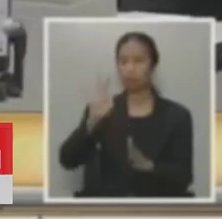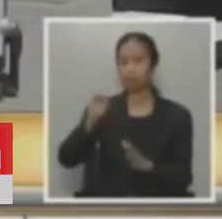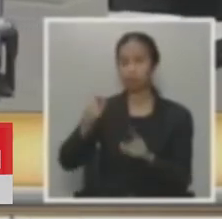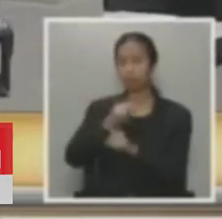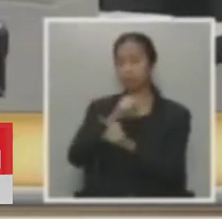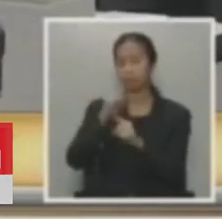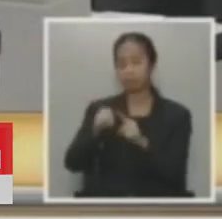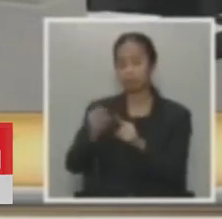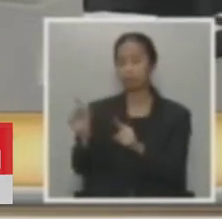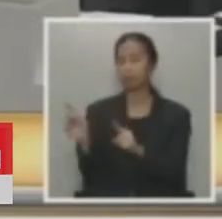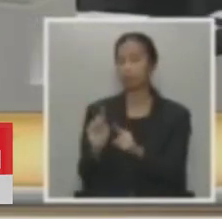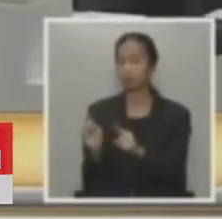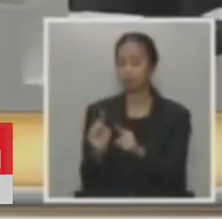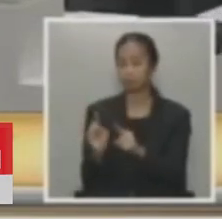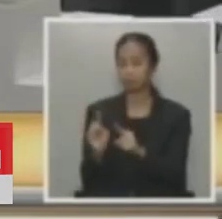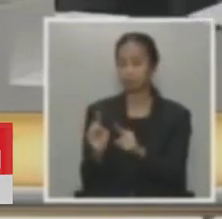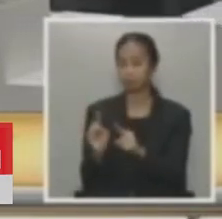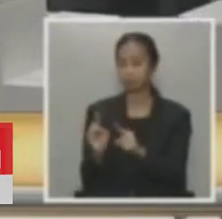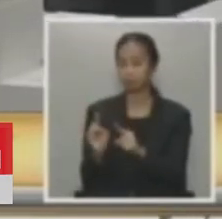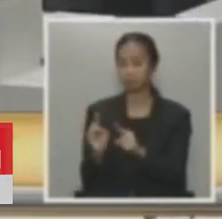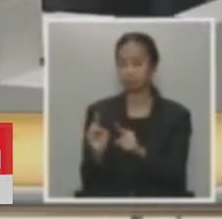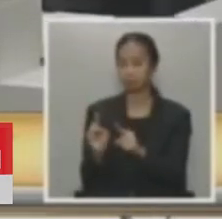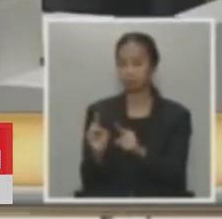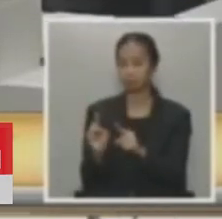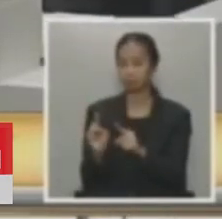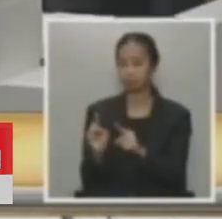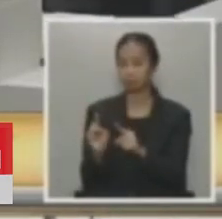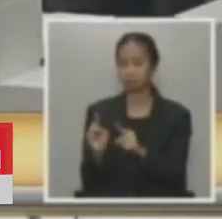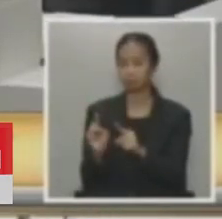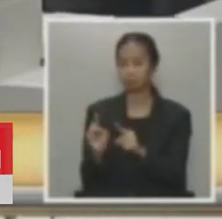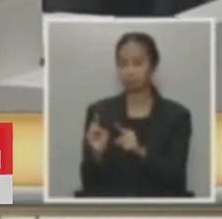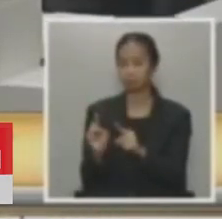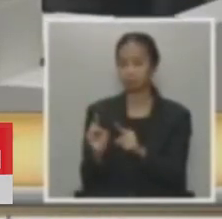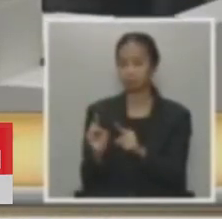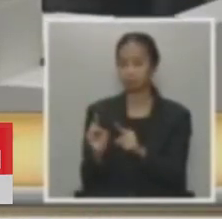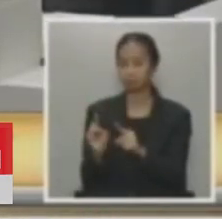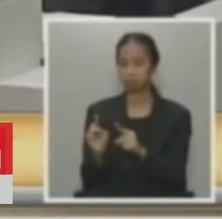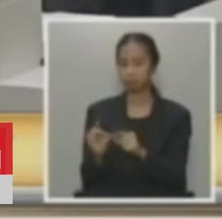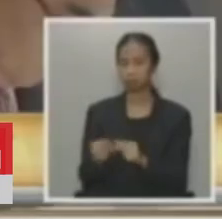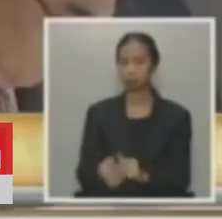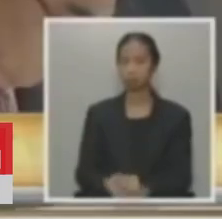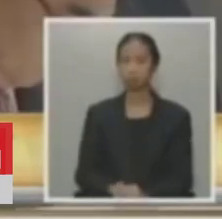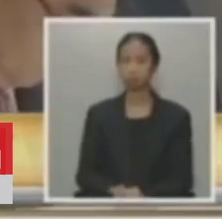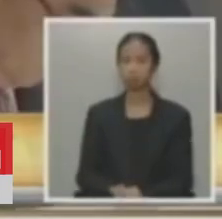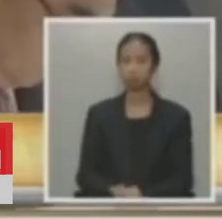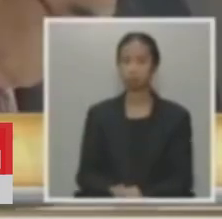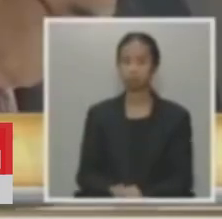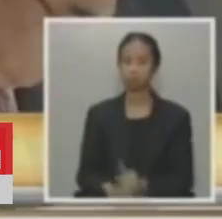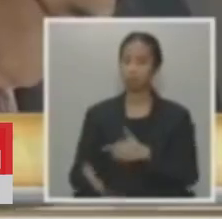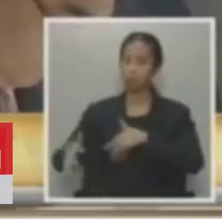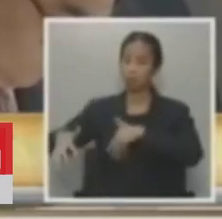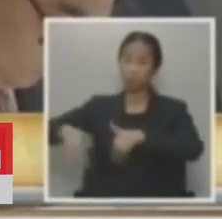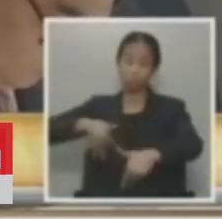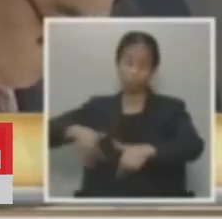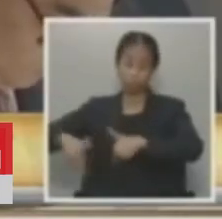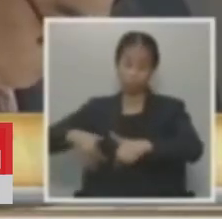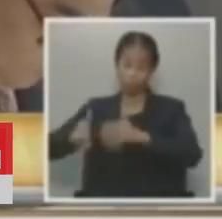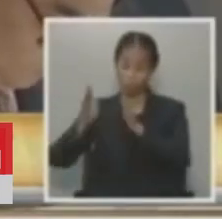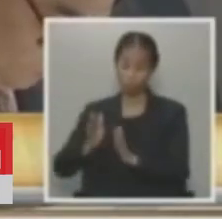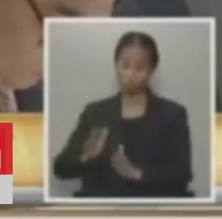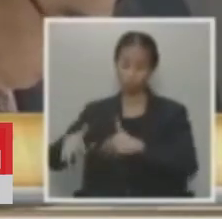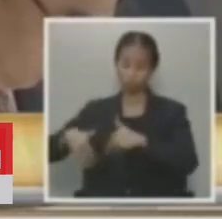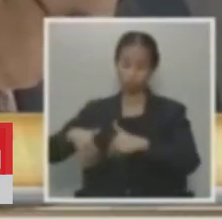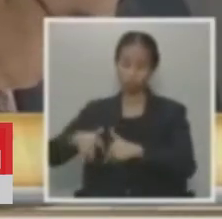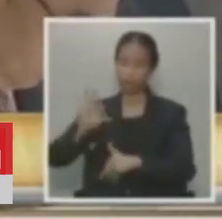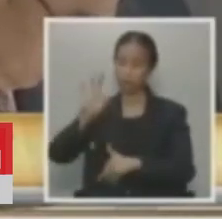90%ยังอยู่ในของประชาชนเนี่ย 90% ก็ไม่มีที่ท